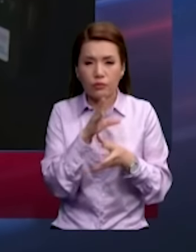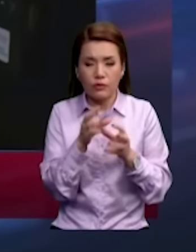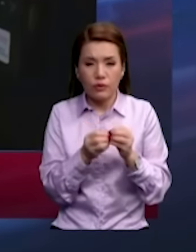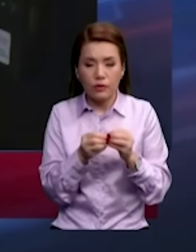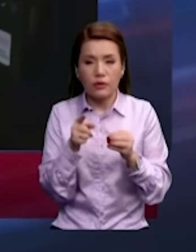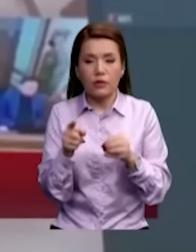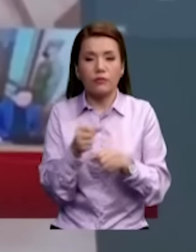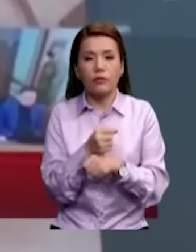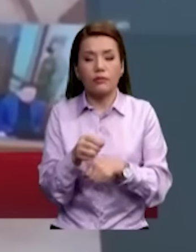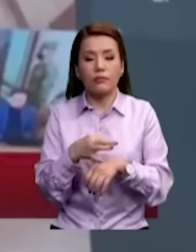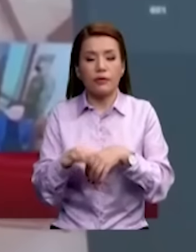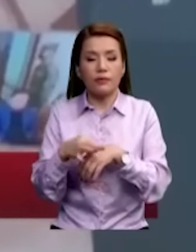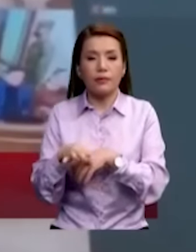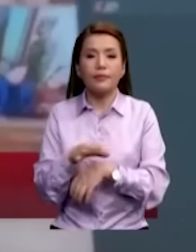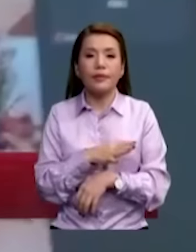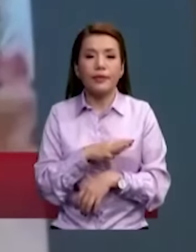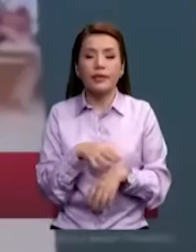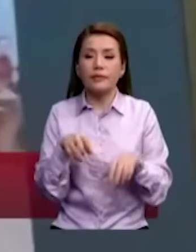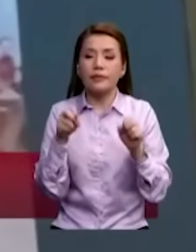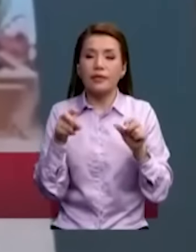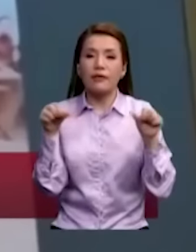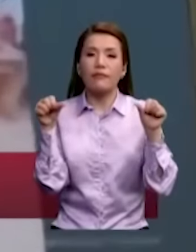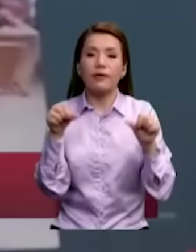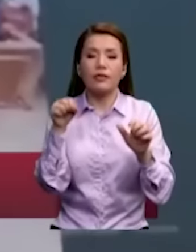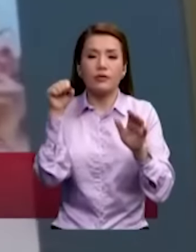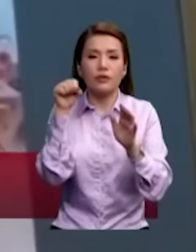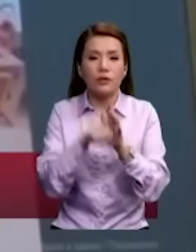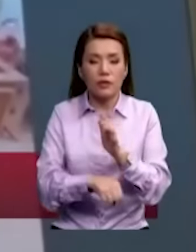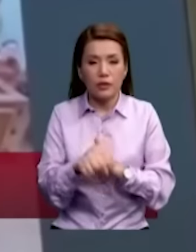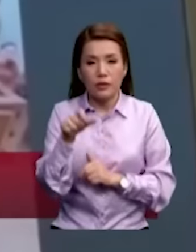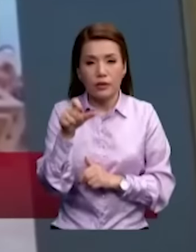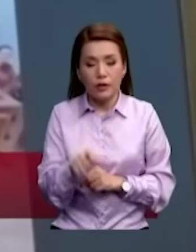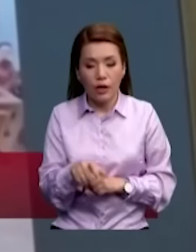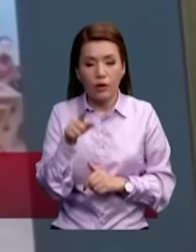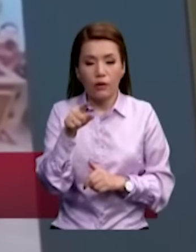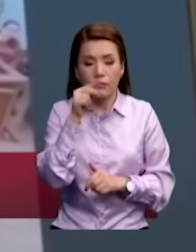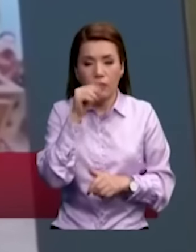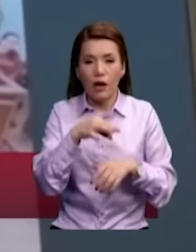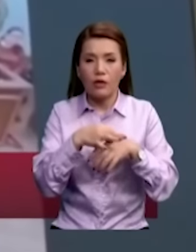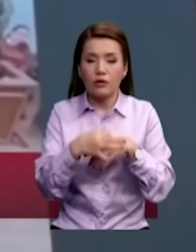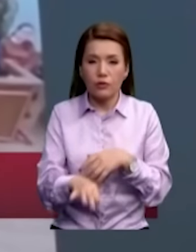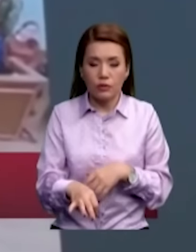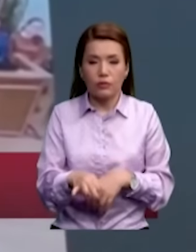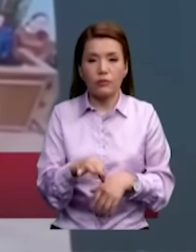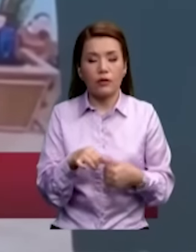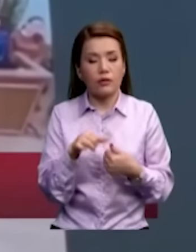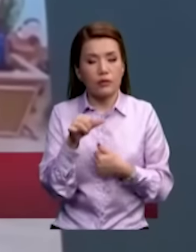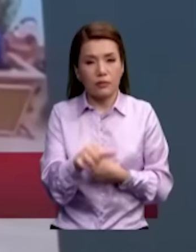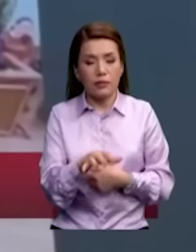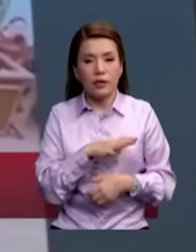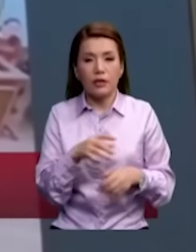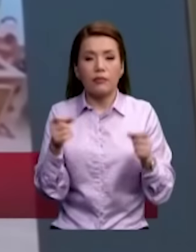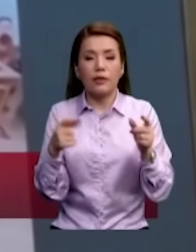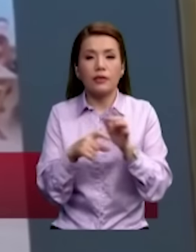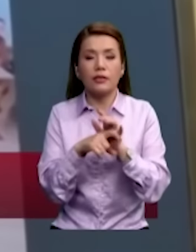прокурорском обвинении. Противоправное умышленное причинение смерти другому человеку, совершенное с особой жестокостью. Также в соответствии